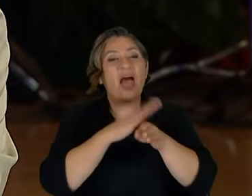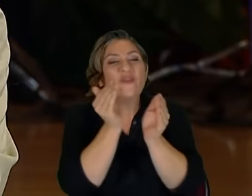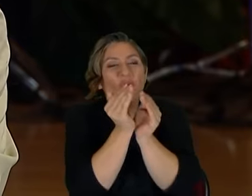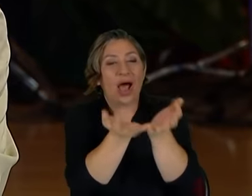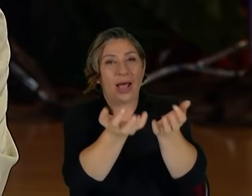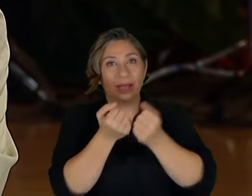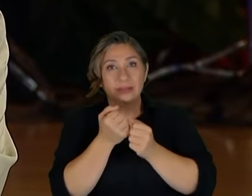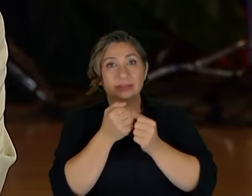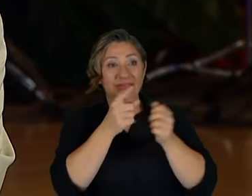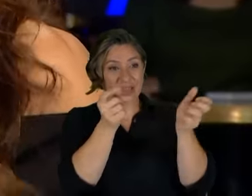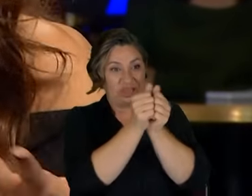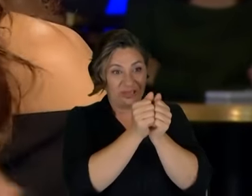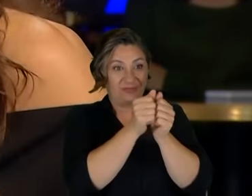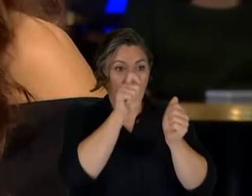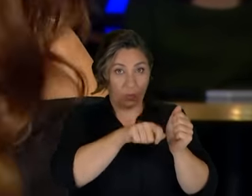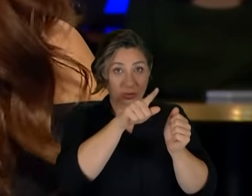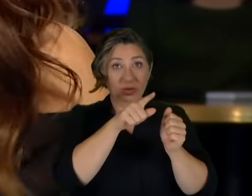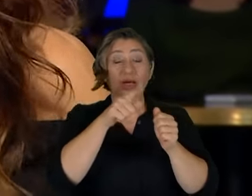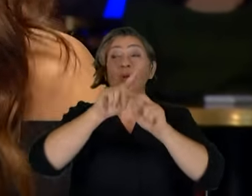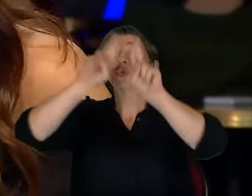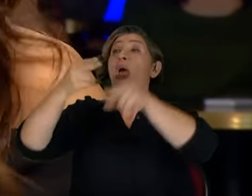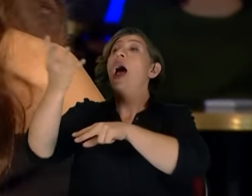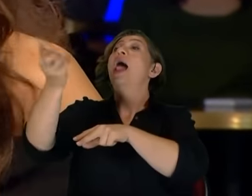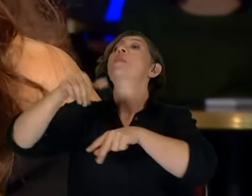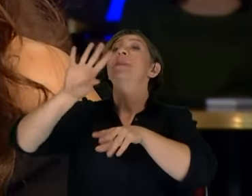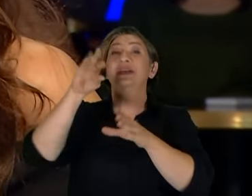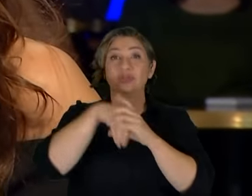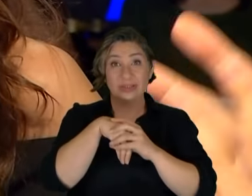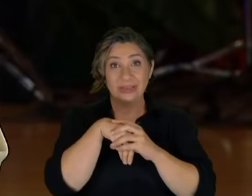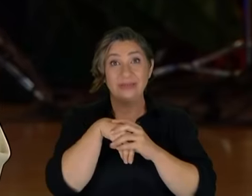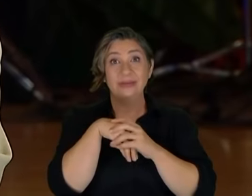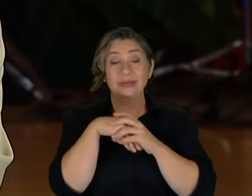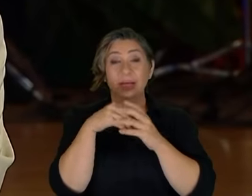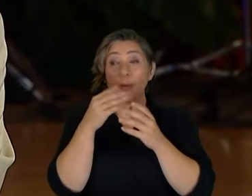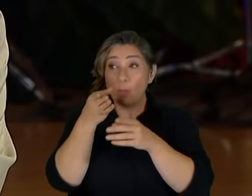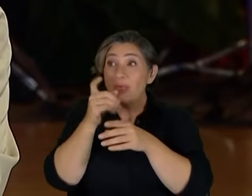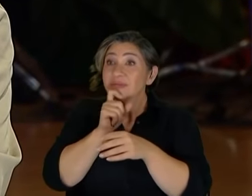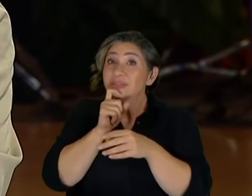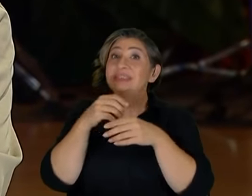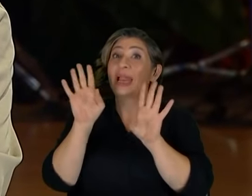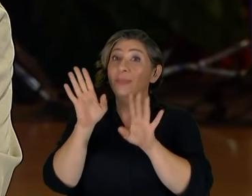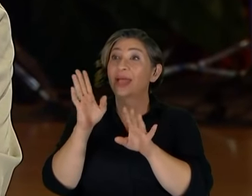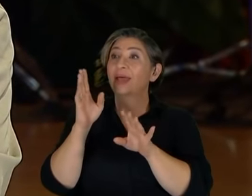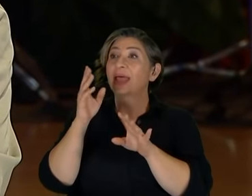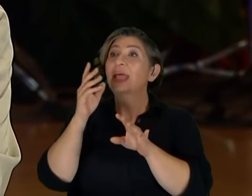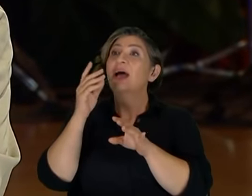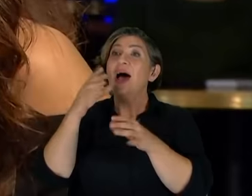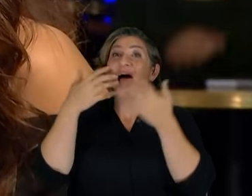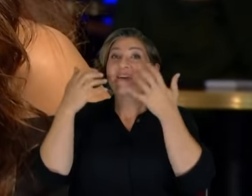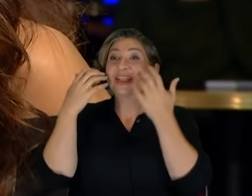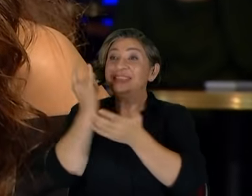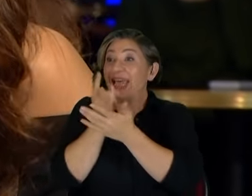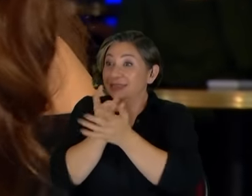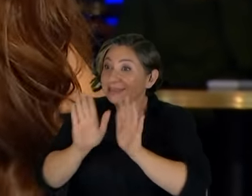bunları çiftleştiriyorsunuz. Yani çiftleştirmiş yani bir arkadaşım. Için, asla. Ama bu yanlış değil mi? Hayvanları asla. Sekse teşvik etmek